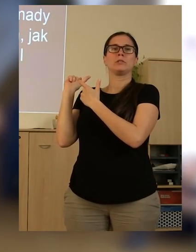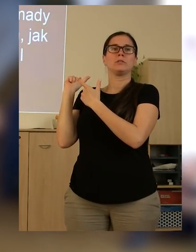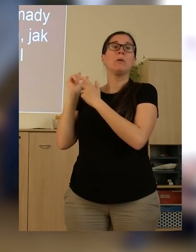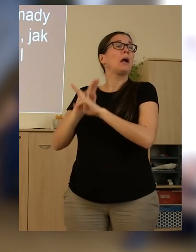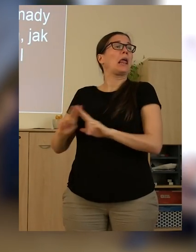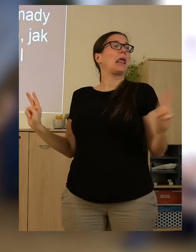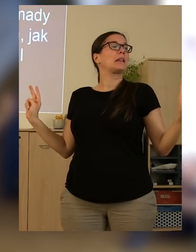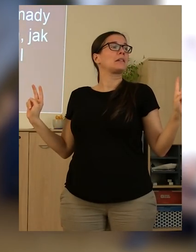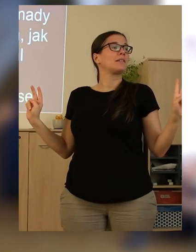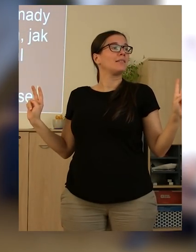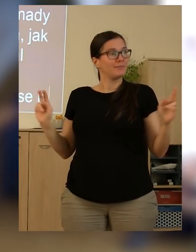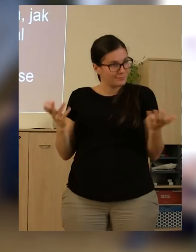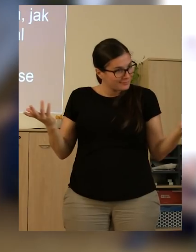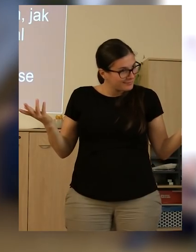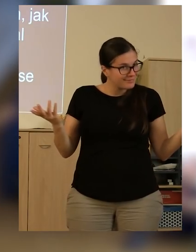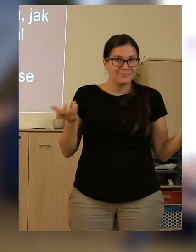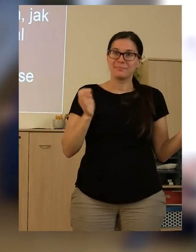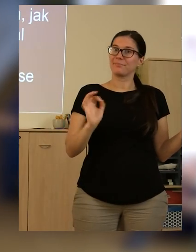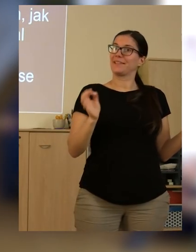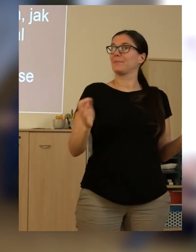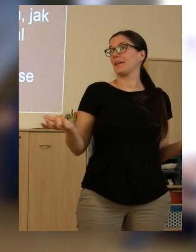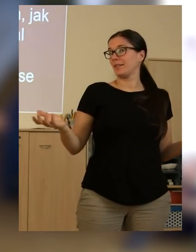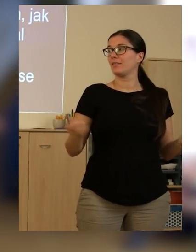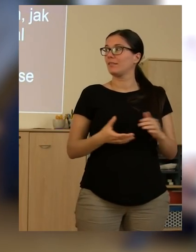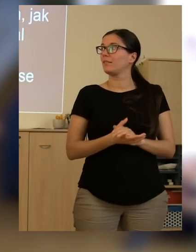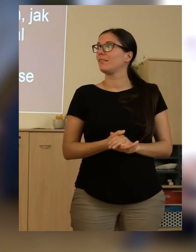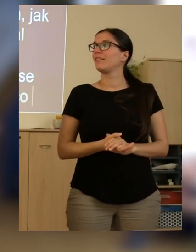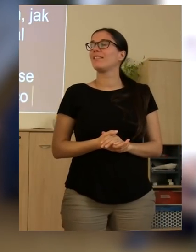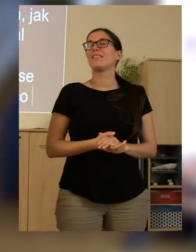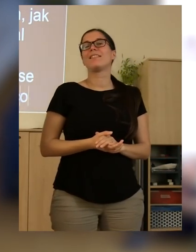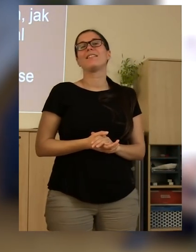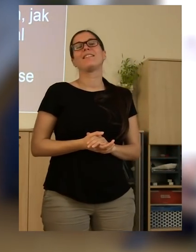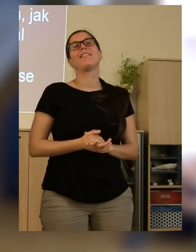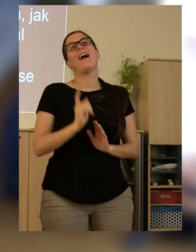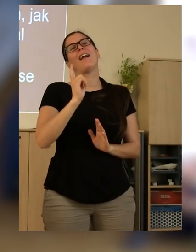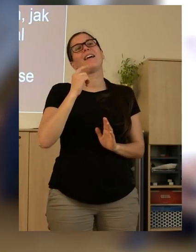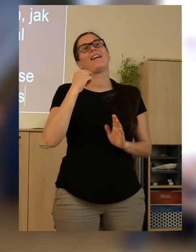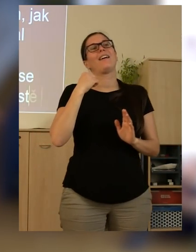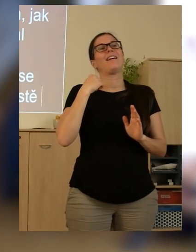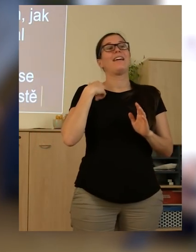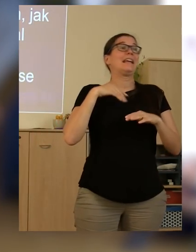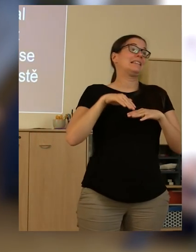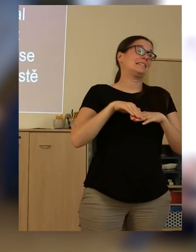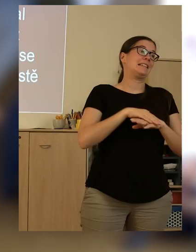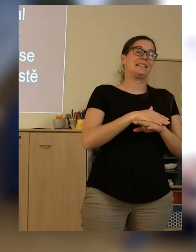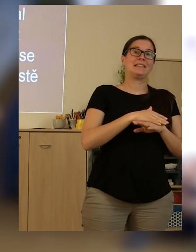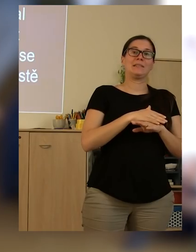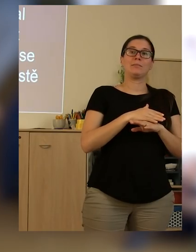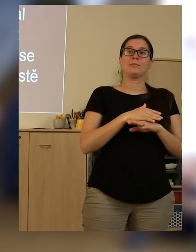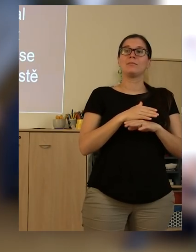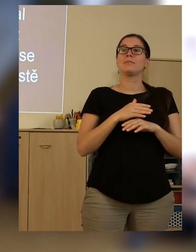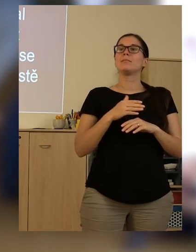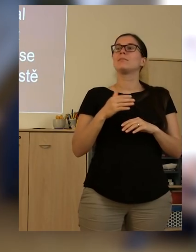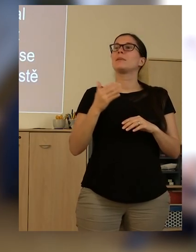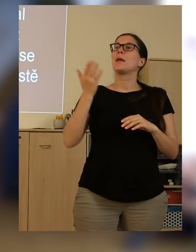To je prostě fascinující. Jo. Jinak mám dojem, že to je minulost, budoucnost, přítomnost, všechno se